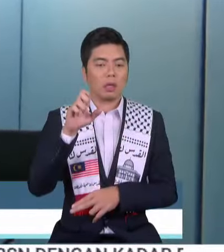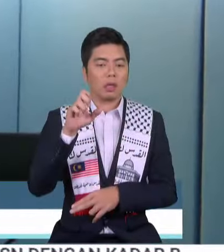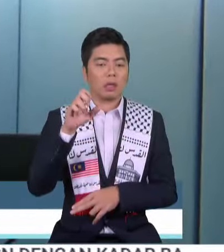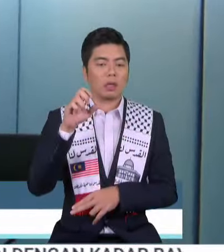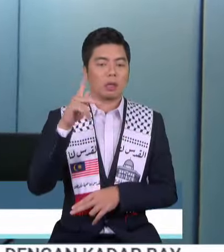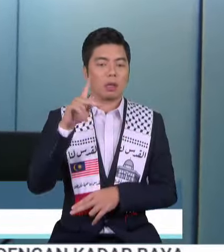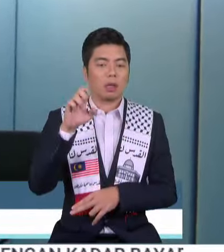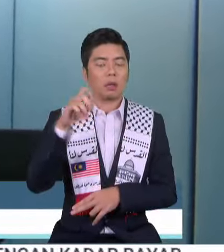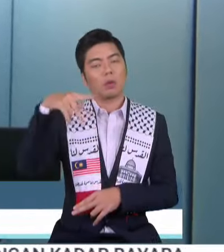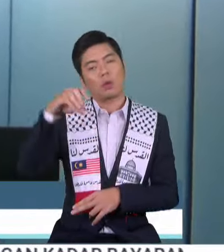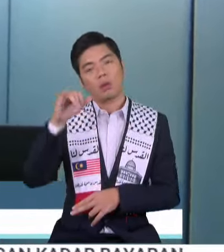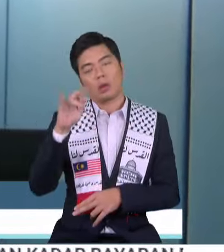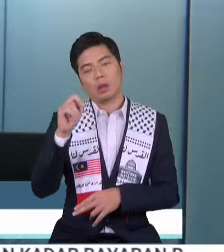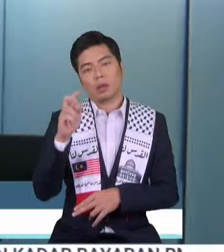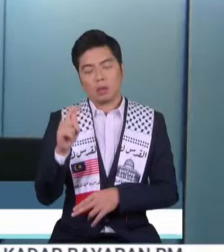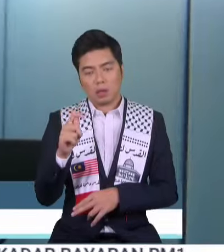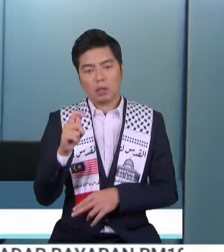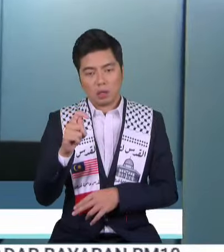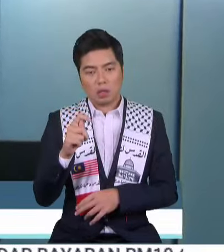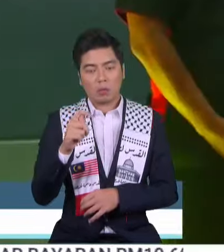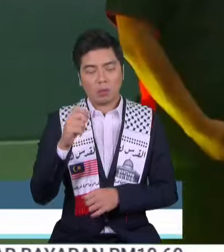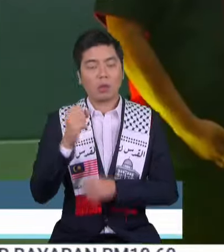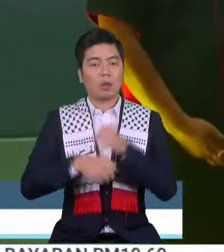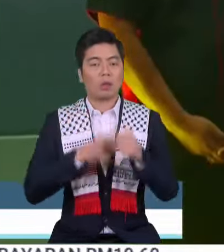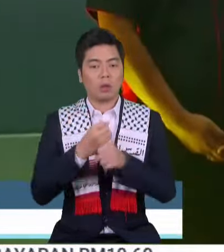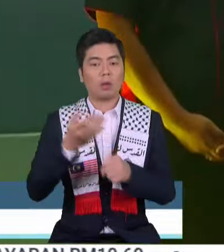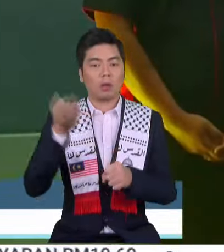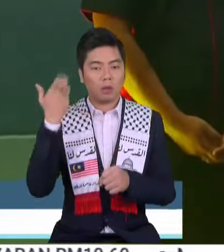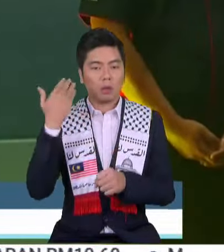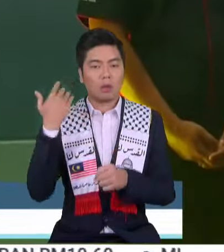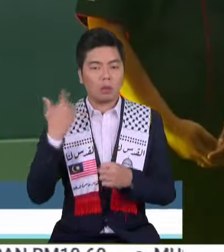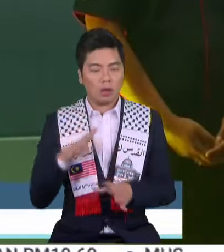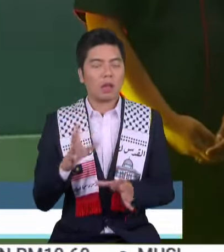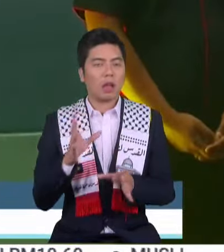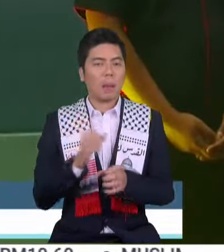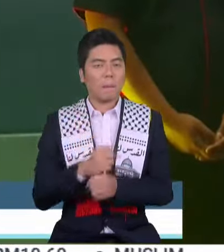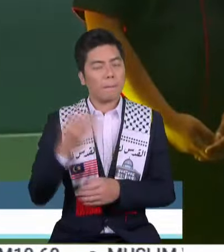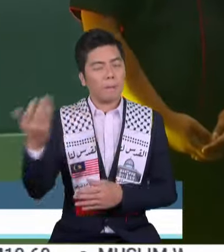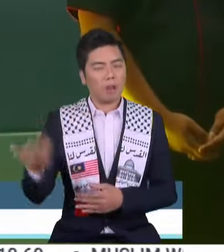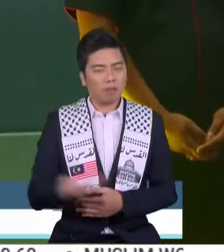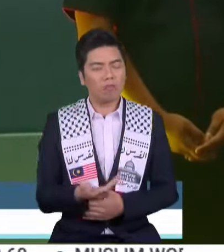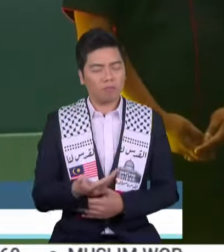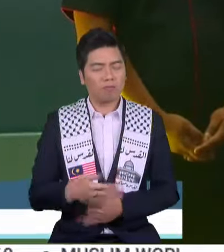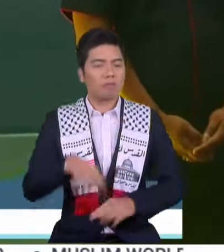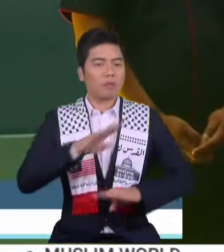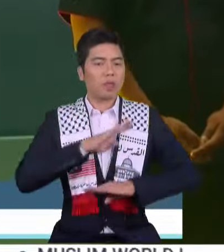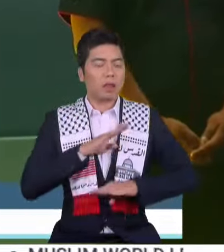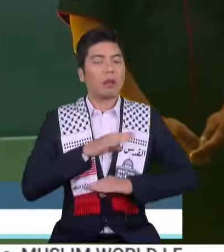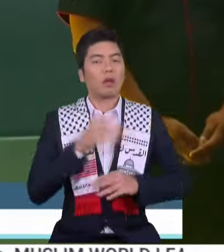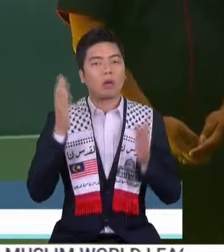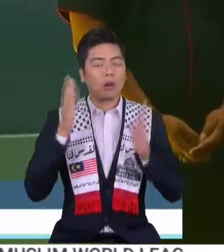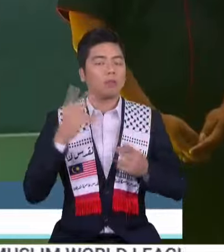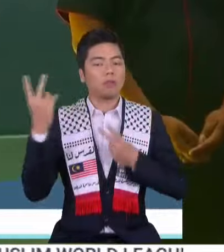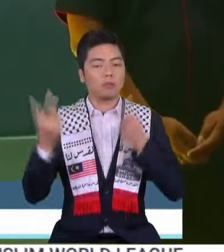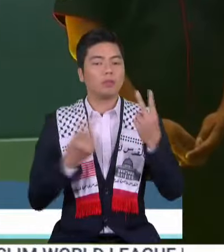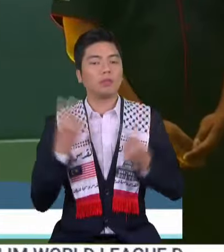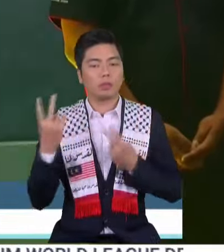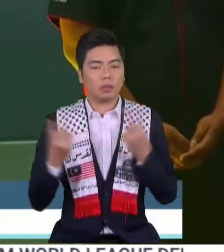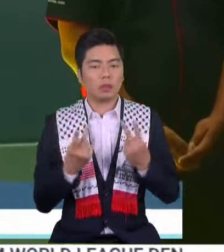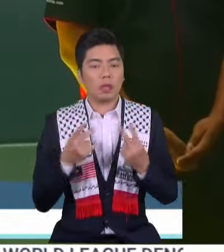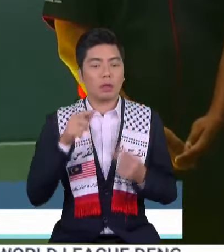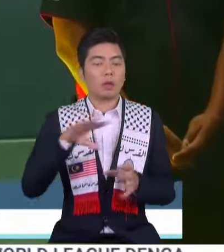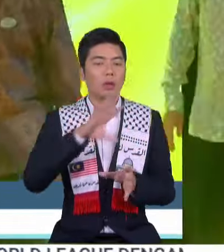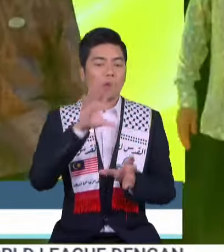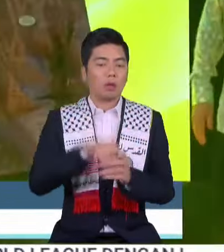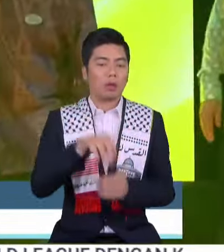dibuka kepada orang ramai pada Ogos tahun lalu. Pihaknya menerima sambutan menggalakkan daripada pengunjung. Kompleks ini merangkumi Lake